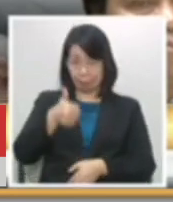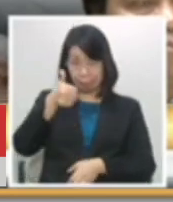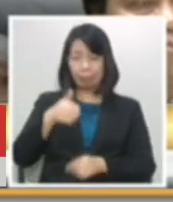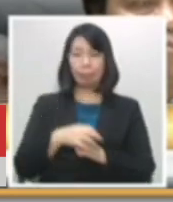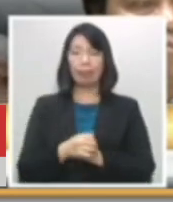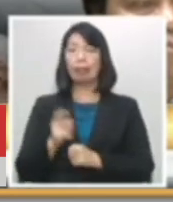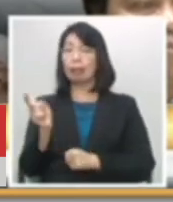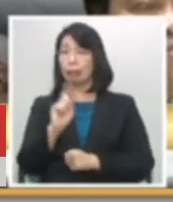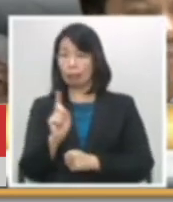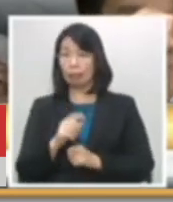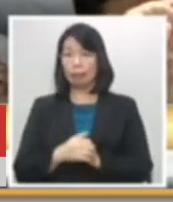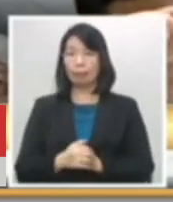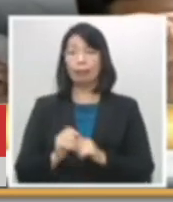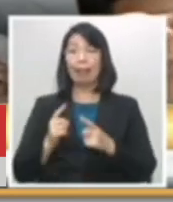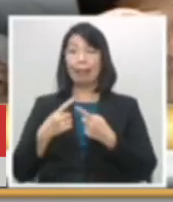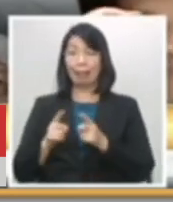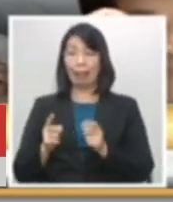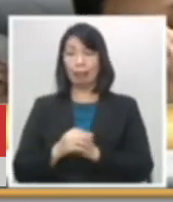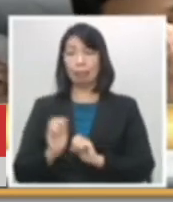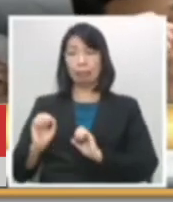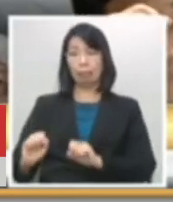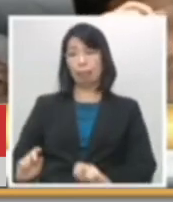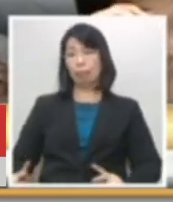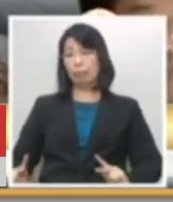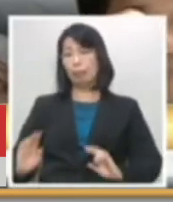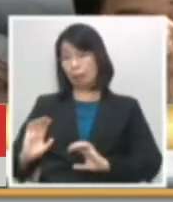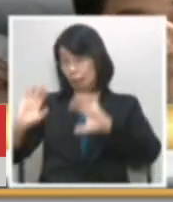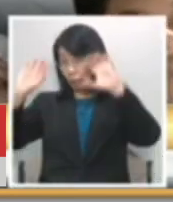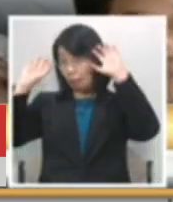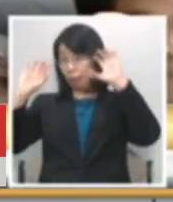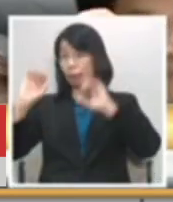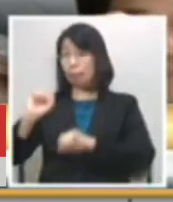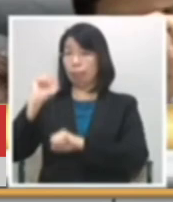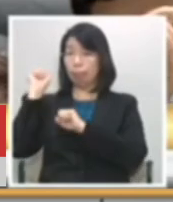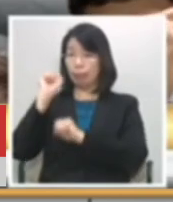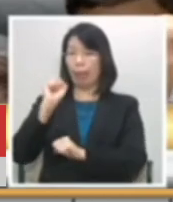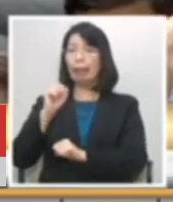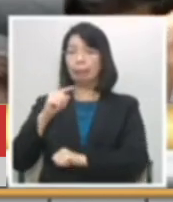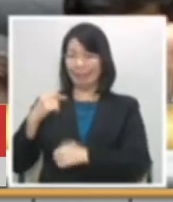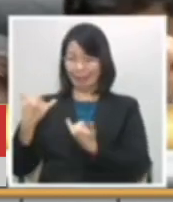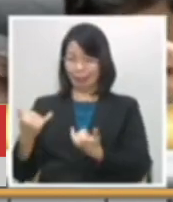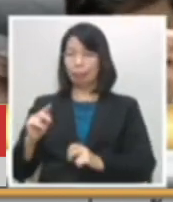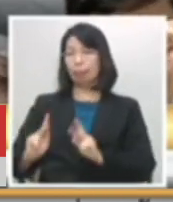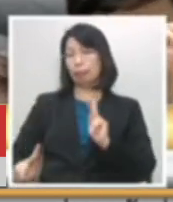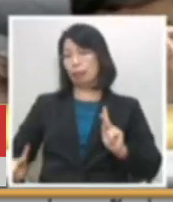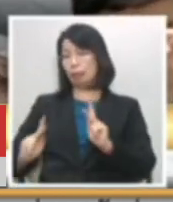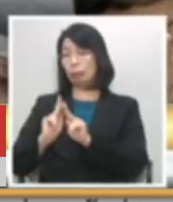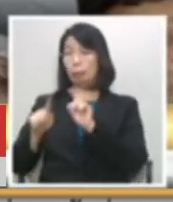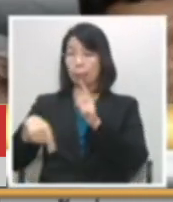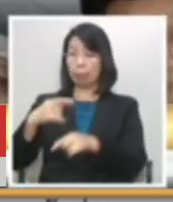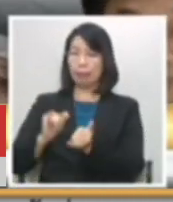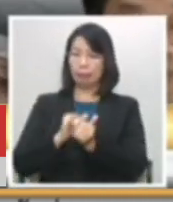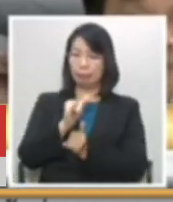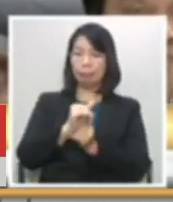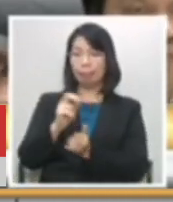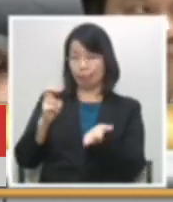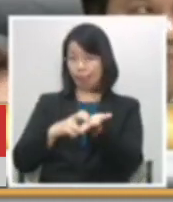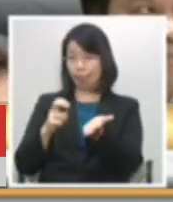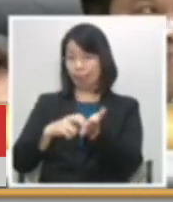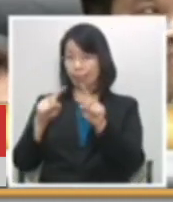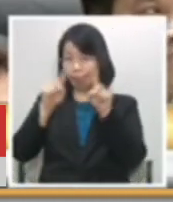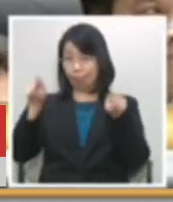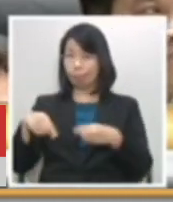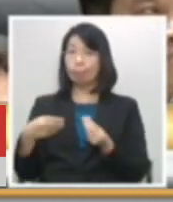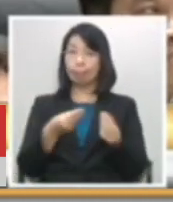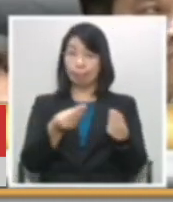ที่ทางรัฐบาลได้ประกาศออกสำรวจโฉนดที่ดินนั้นก็แปลว่ารัฐบาลนี่จะเป็นบุค